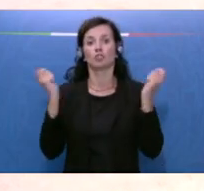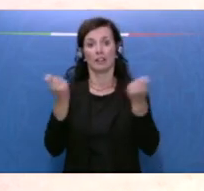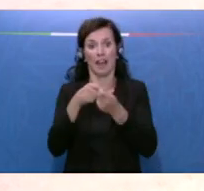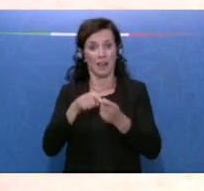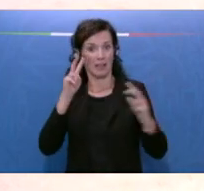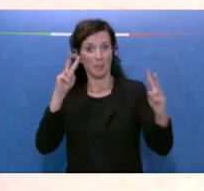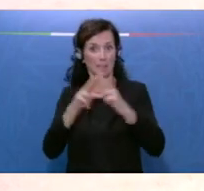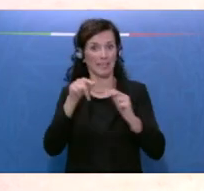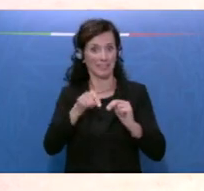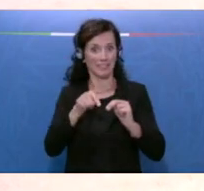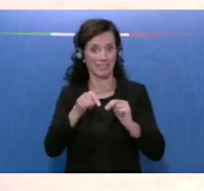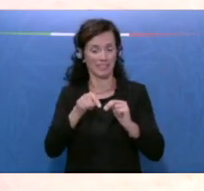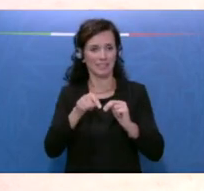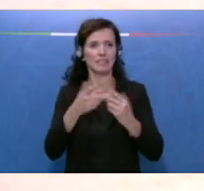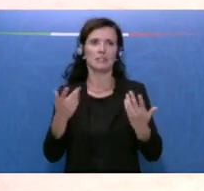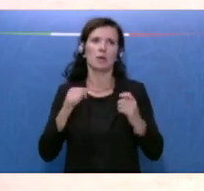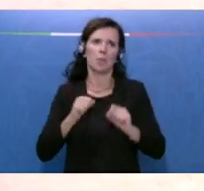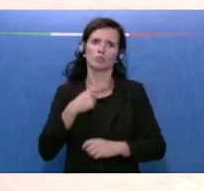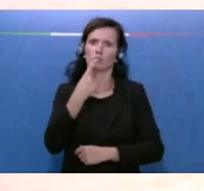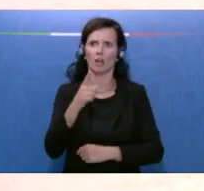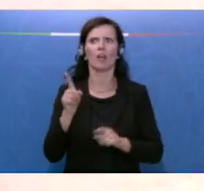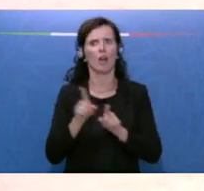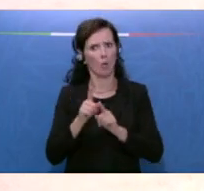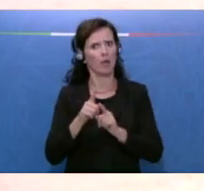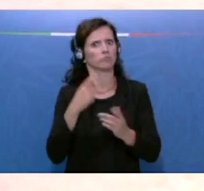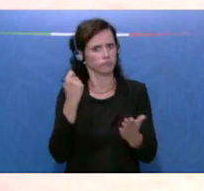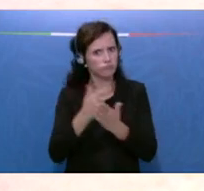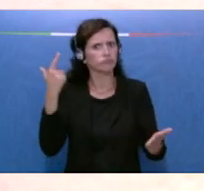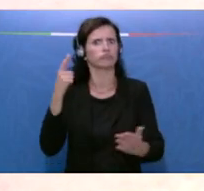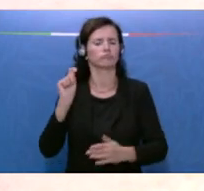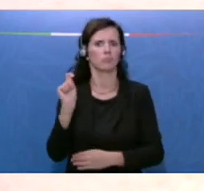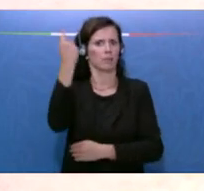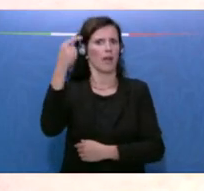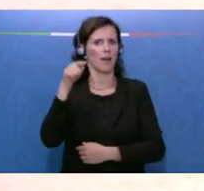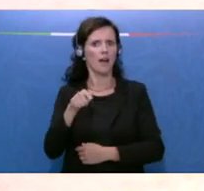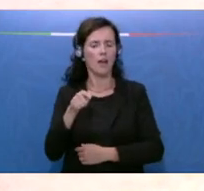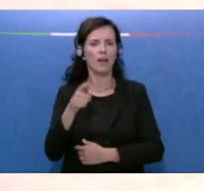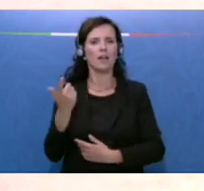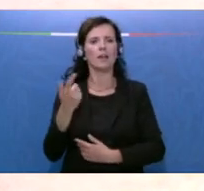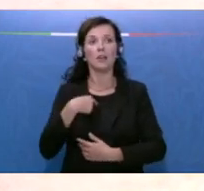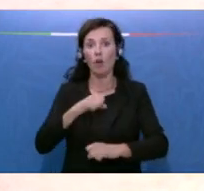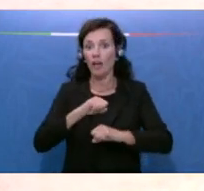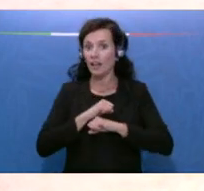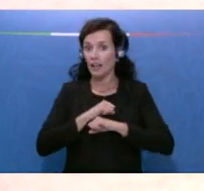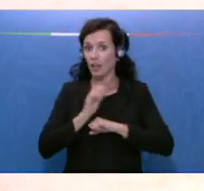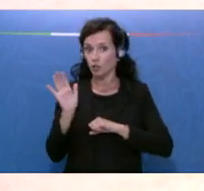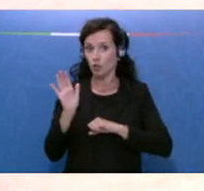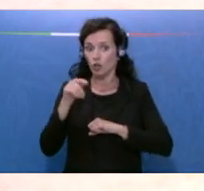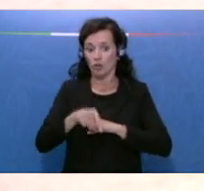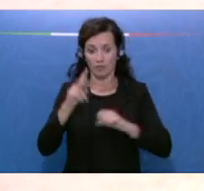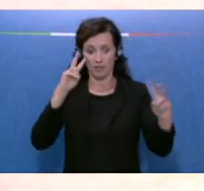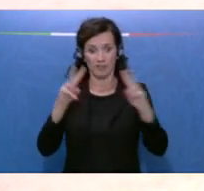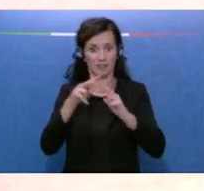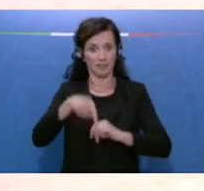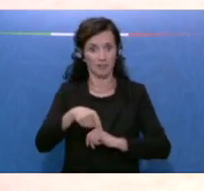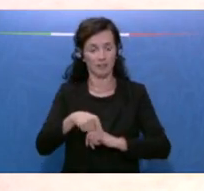almeno io lo considero un successo perché questo è il credo che sia la prima occasione in cui